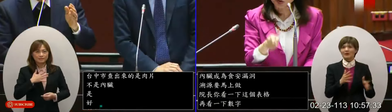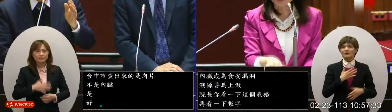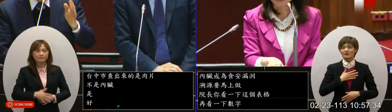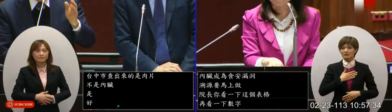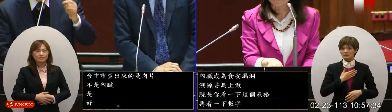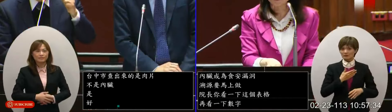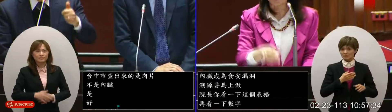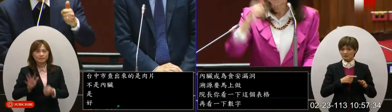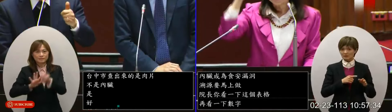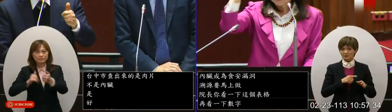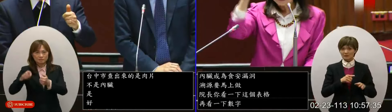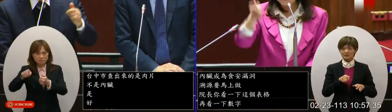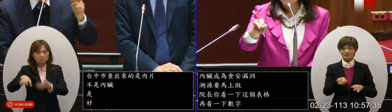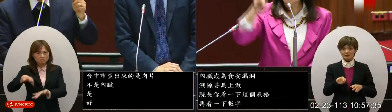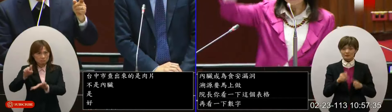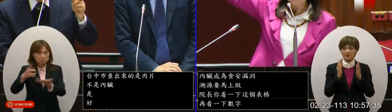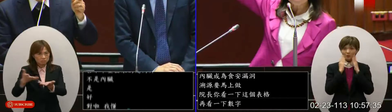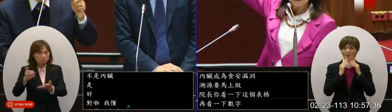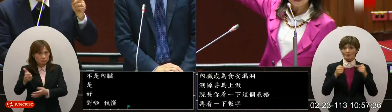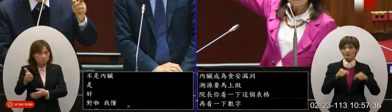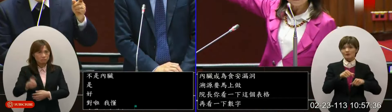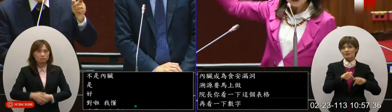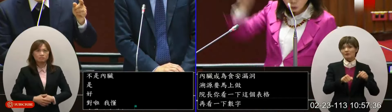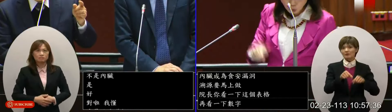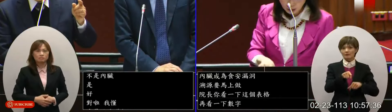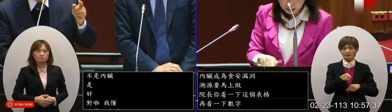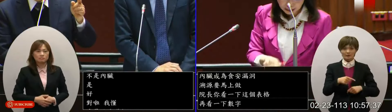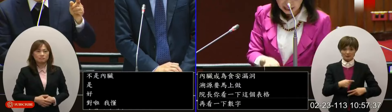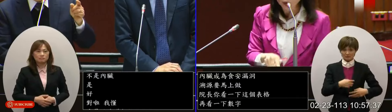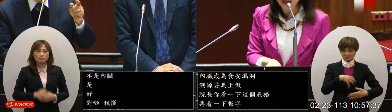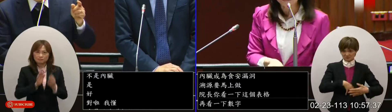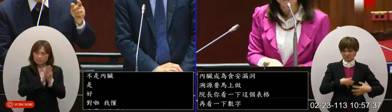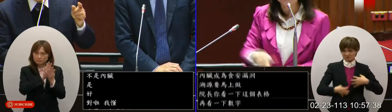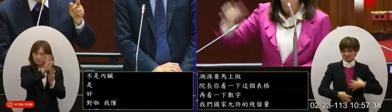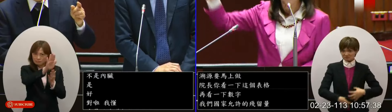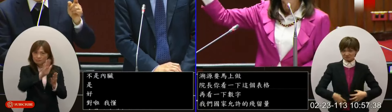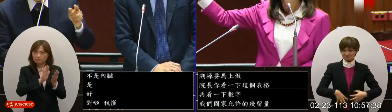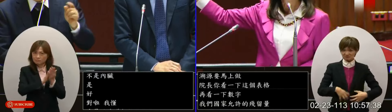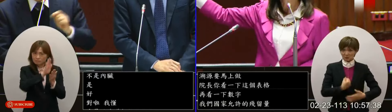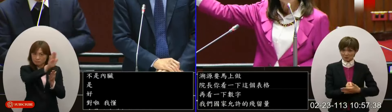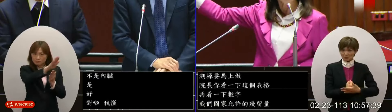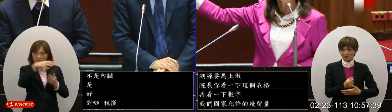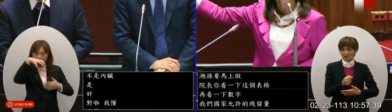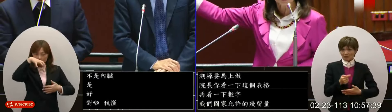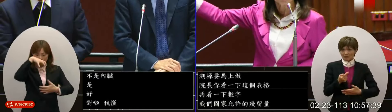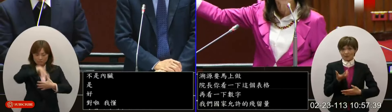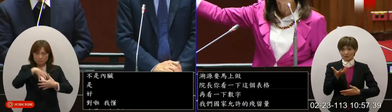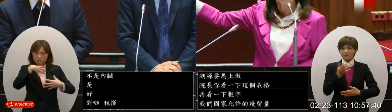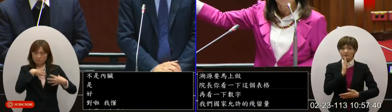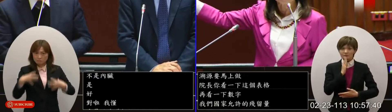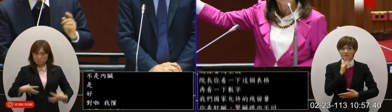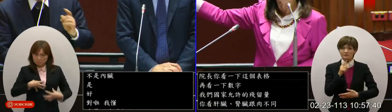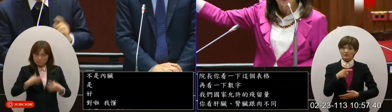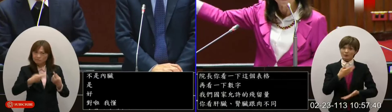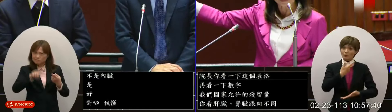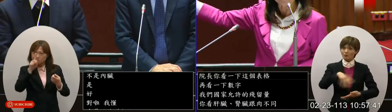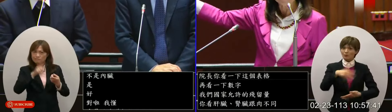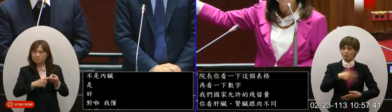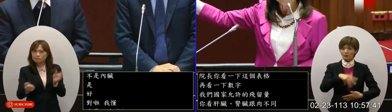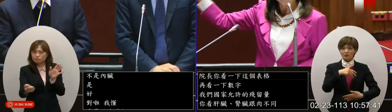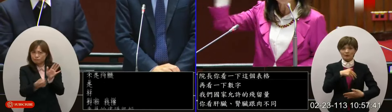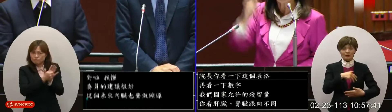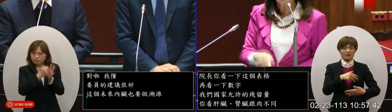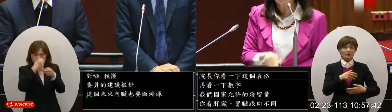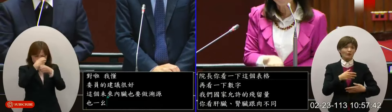在 我觉得建议很好了。 内脏是比较高的，如果今天换成 未来内脏也要做， 那是水溶性的来 自 多